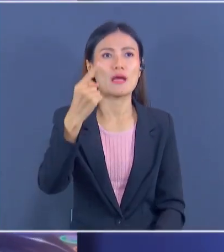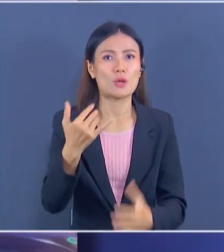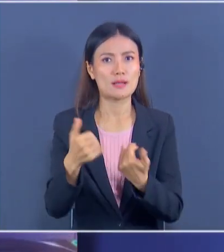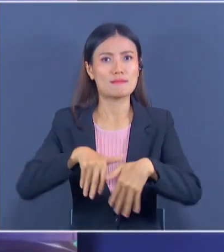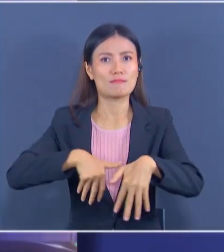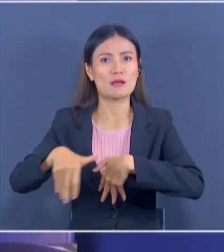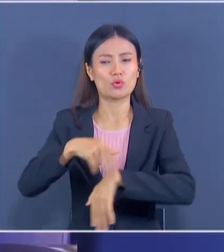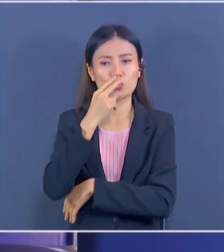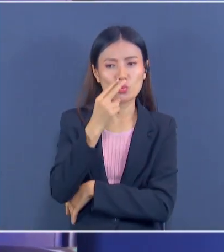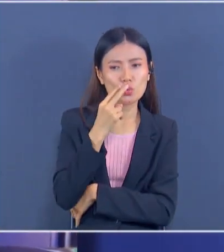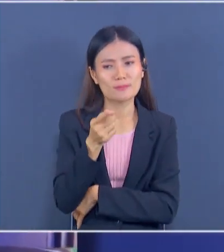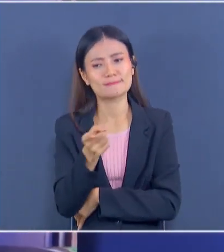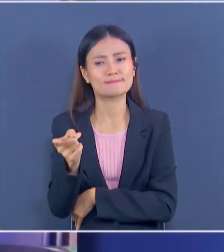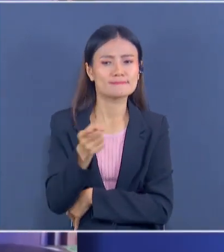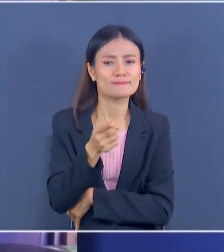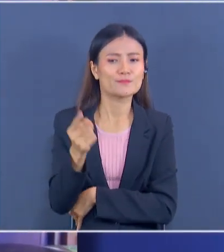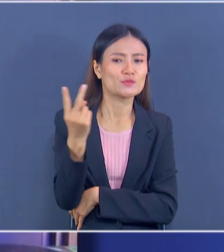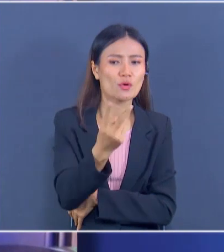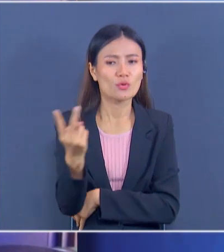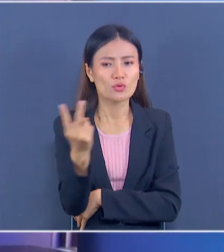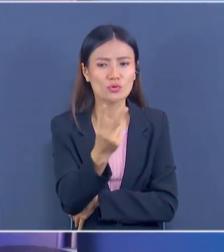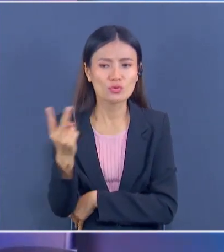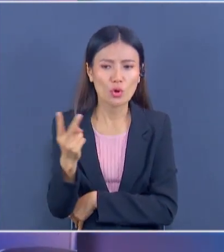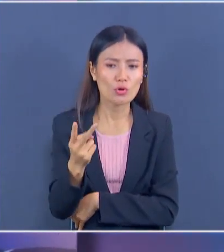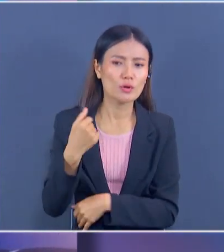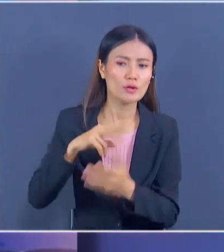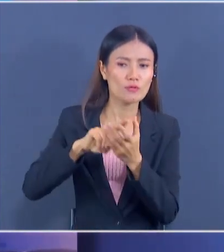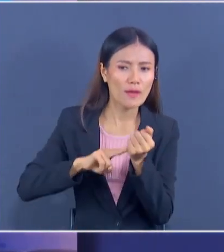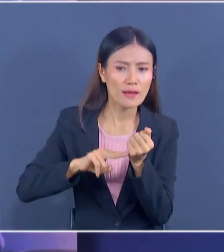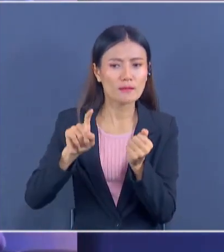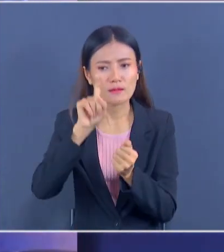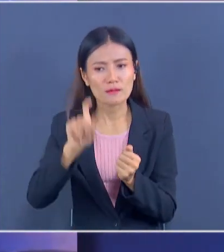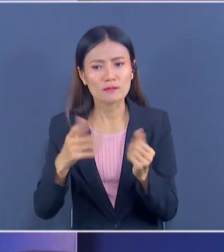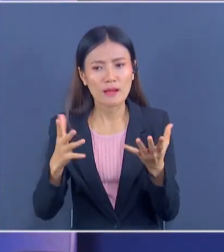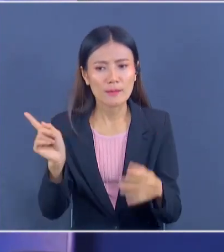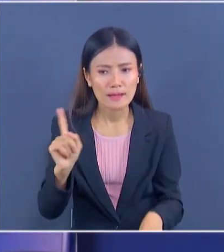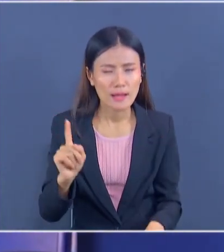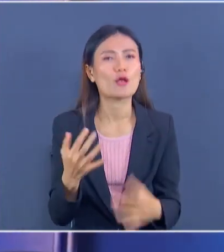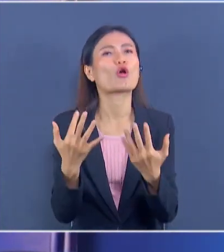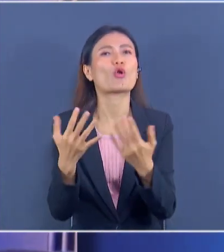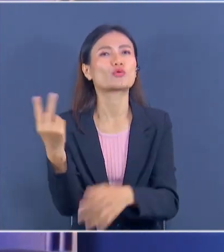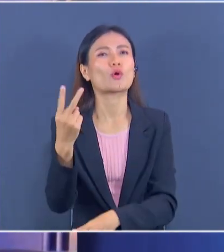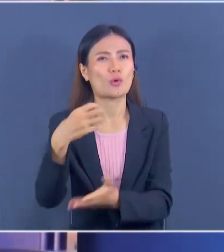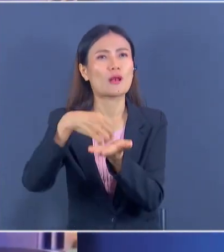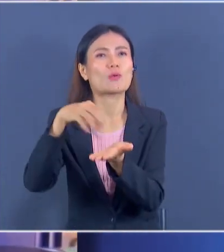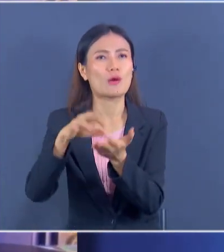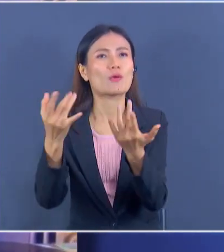ถึงความสัมพันธ์แล้วล่ะค่ะว่าครั้งนี้เนี่ยจะเป็นรูปแบบไหนกันแน่ซึ่งยังไงก็คงต้องรอฟังจากปากเจ้าตัวกันนะคะ